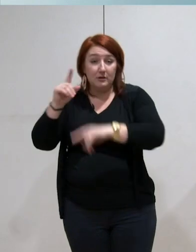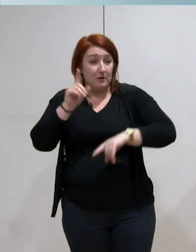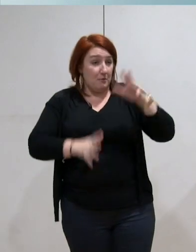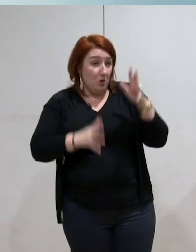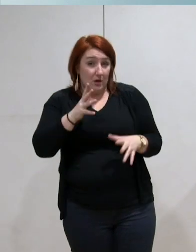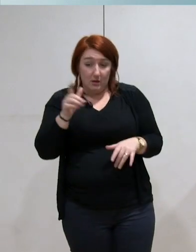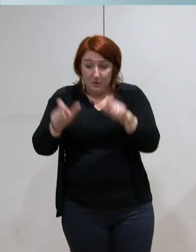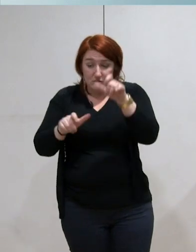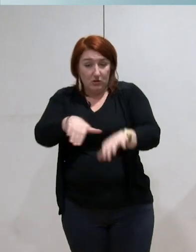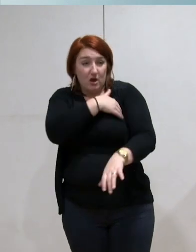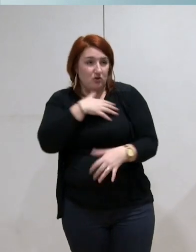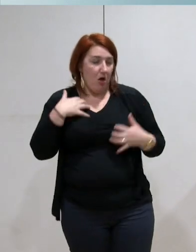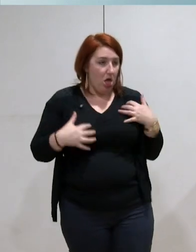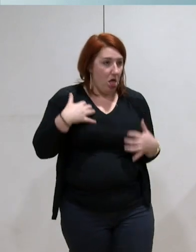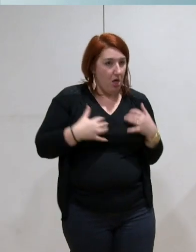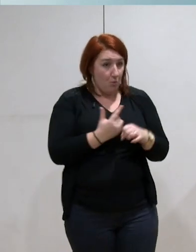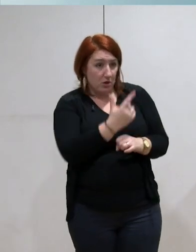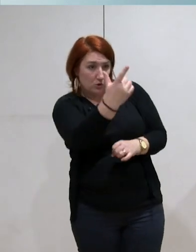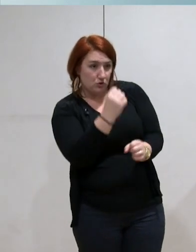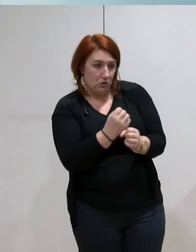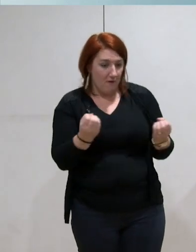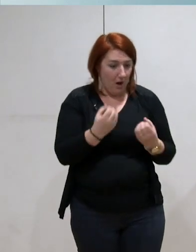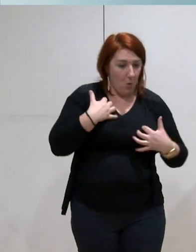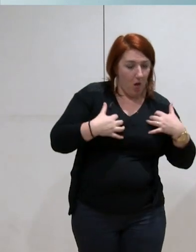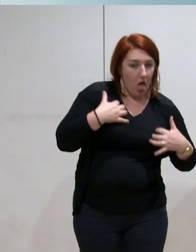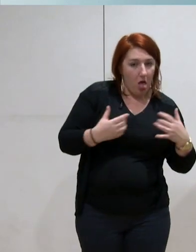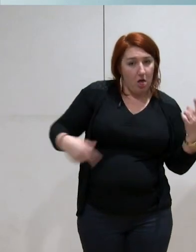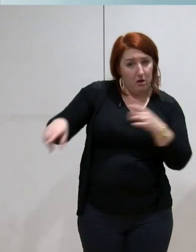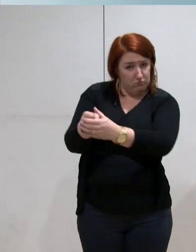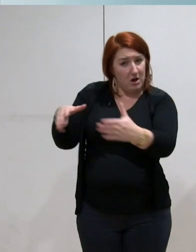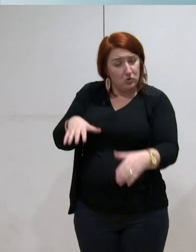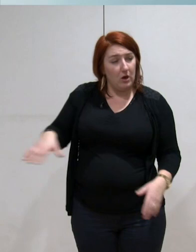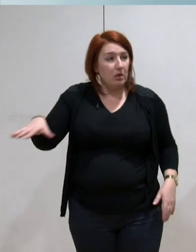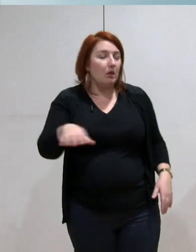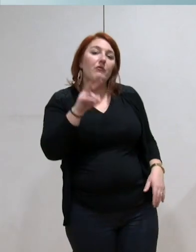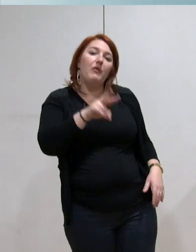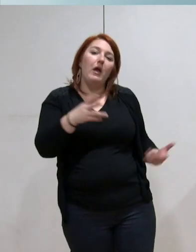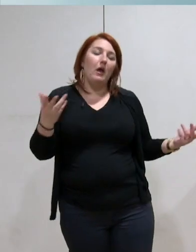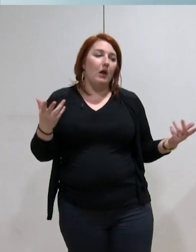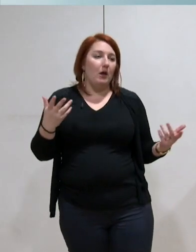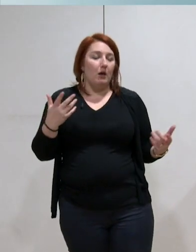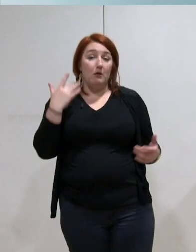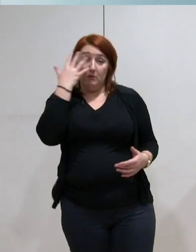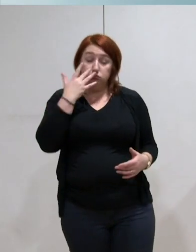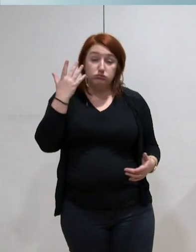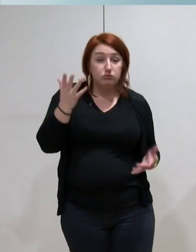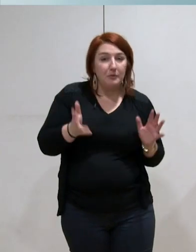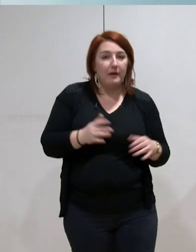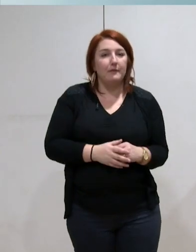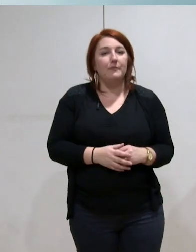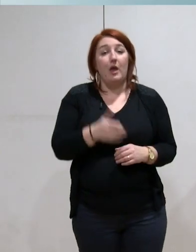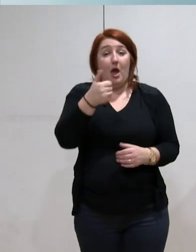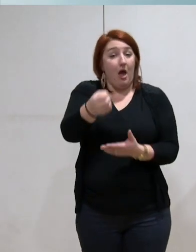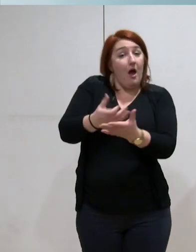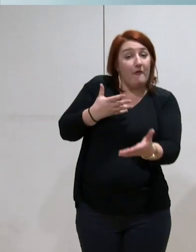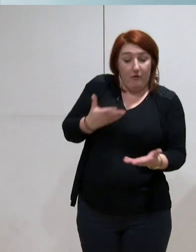travaillerai dans 2 ans et beaucoup d'agents c'est pas très satisfaisant et la seule indication que nous avons à cette heure qui nous